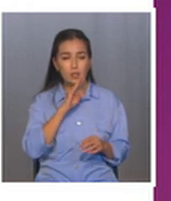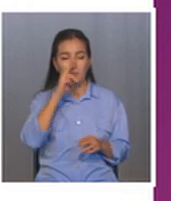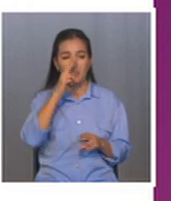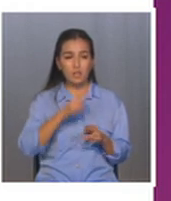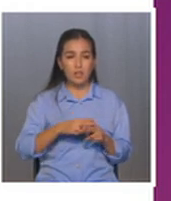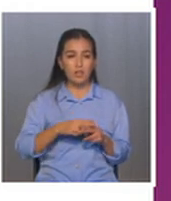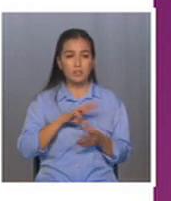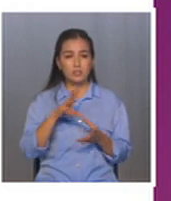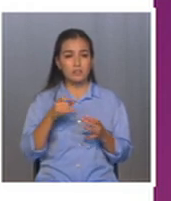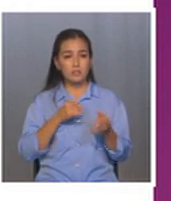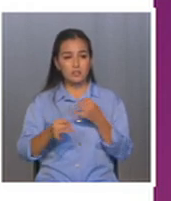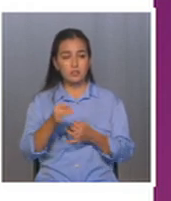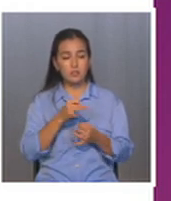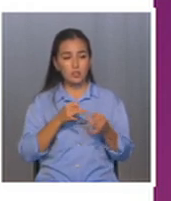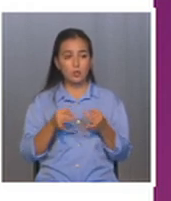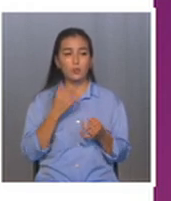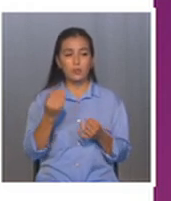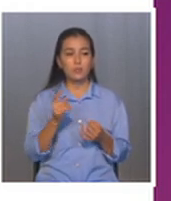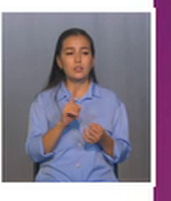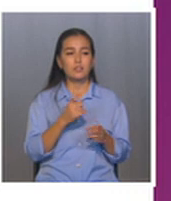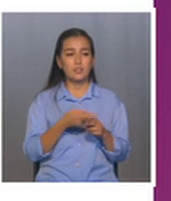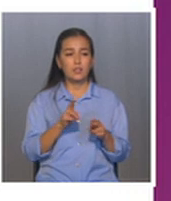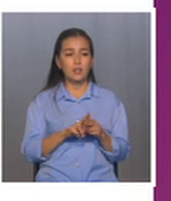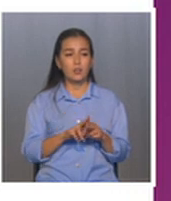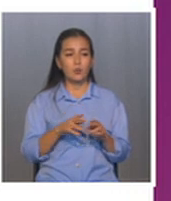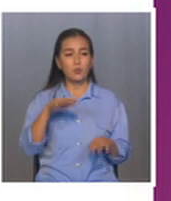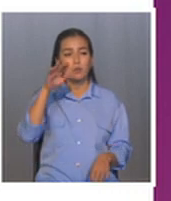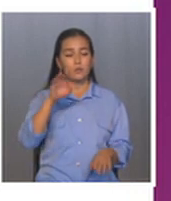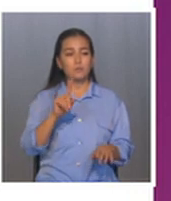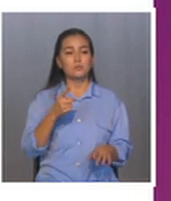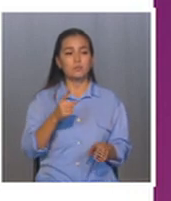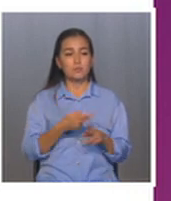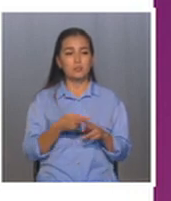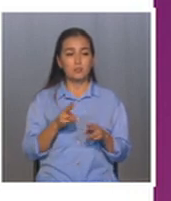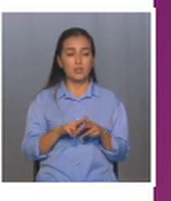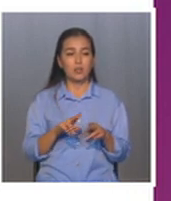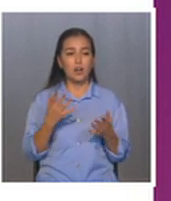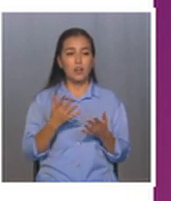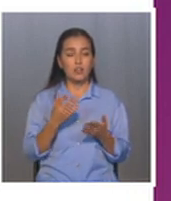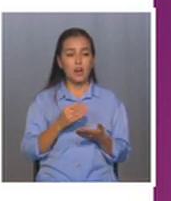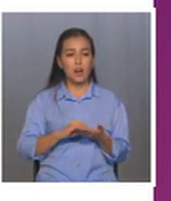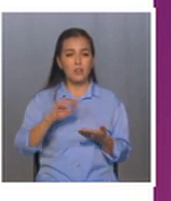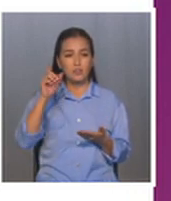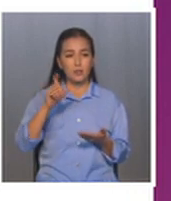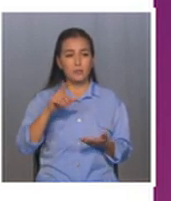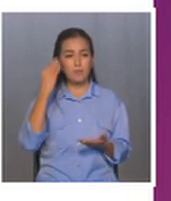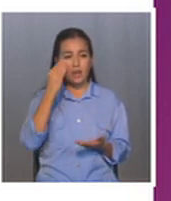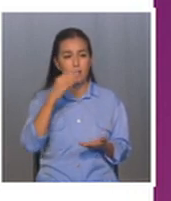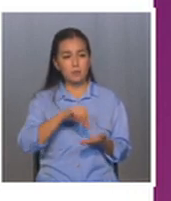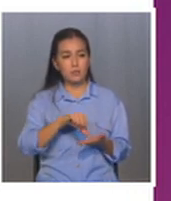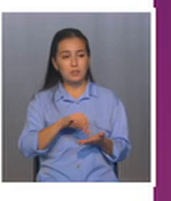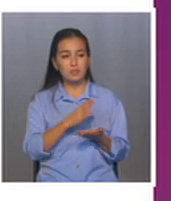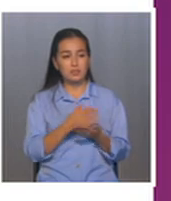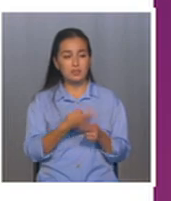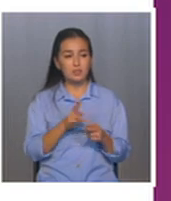ағайындарымызбен ақылдаса келіп, оның неліктен көтерілгендігін және автор оған қандай мән мағына бергендігі туралы